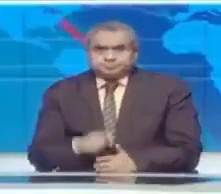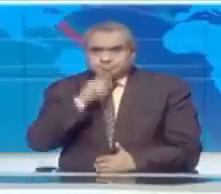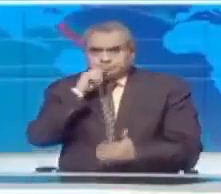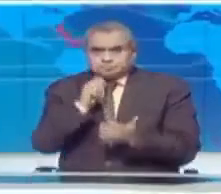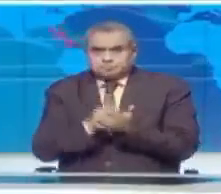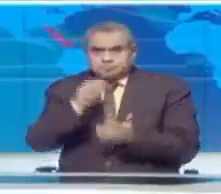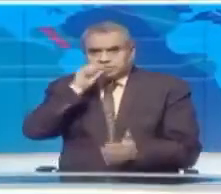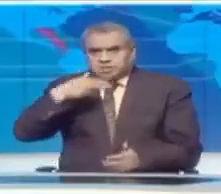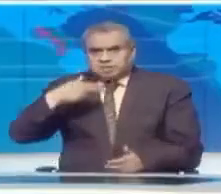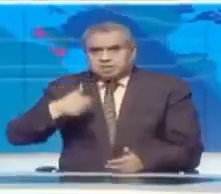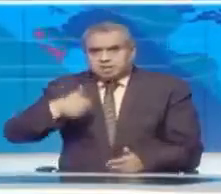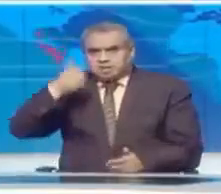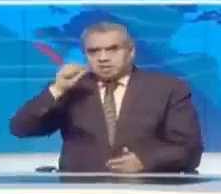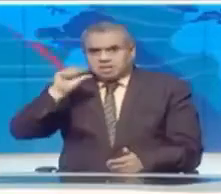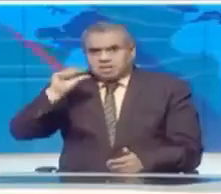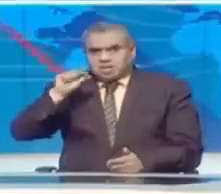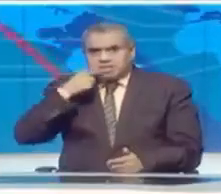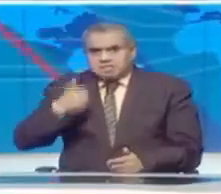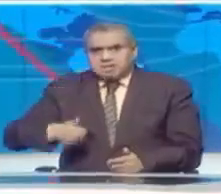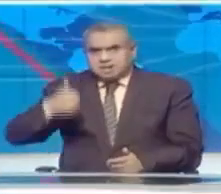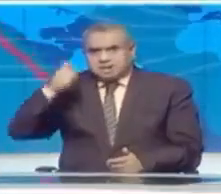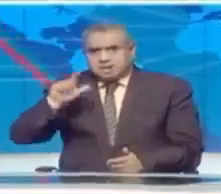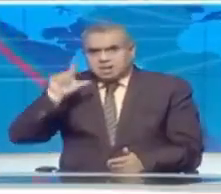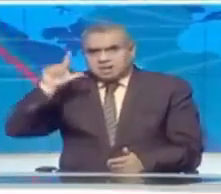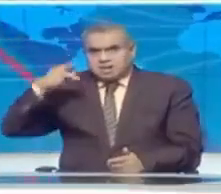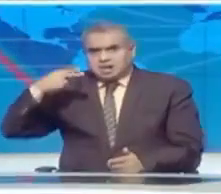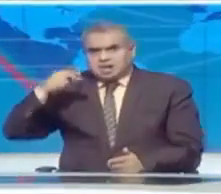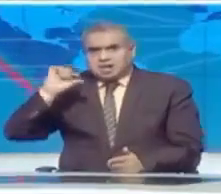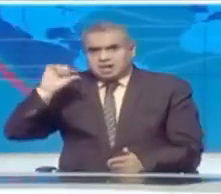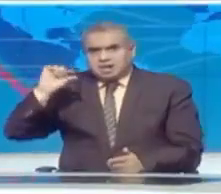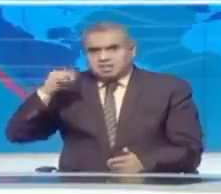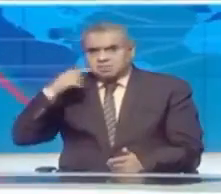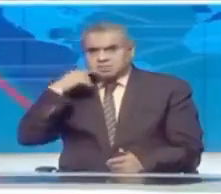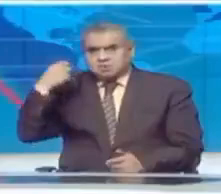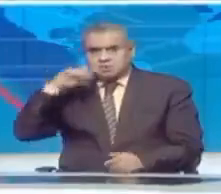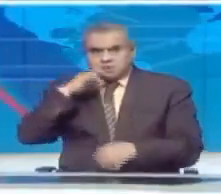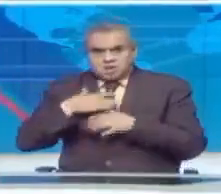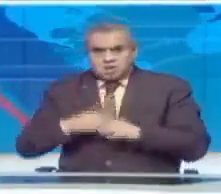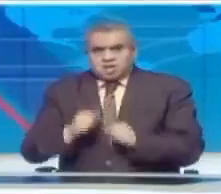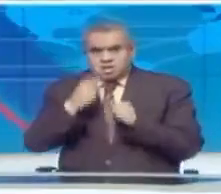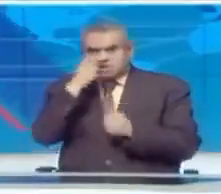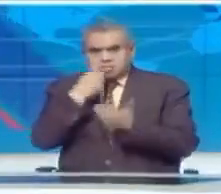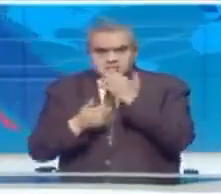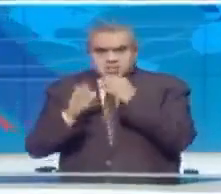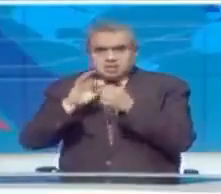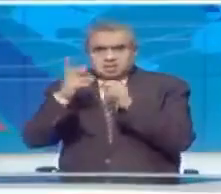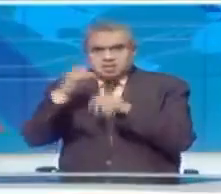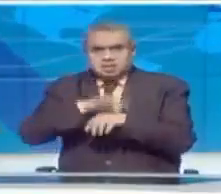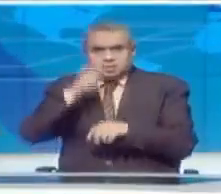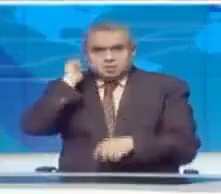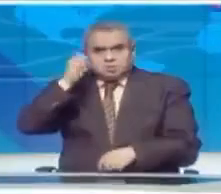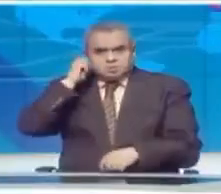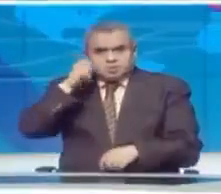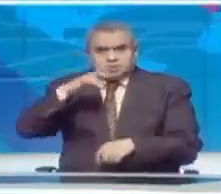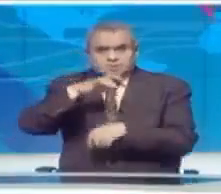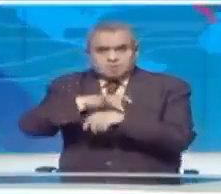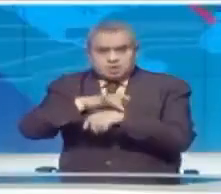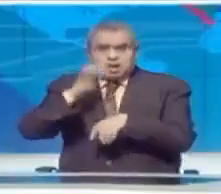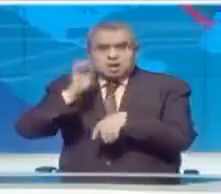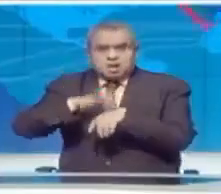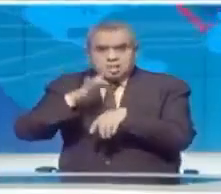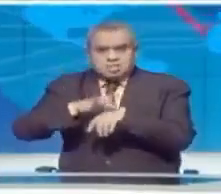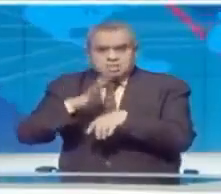أكد دكتور عادل العدوي وزير الصحة الأسبق ورئيس الجمعية الطبية المصرية أن المستشفيات وأطباء